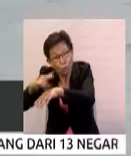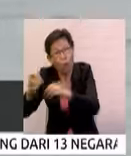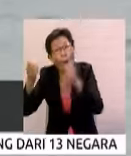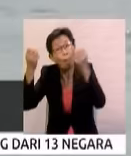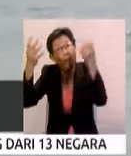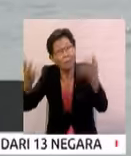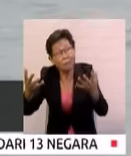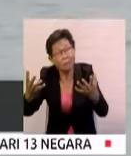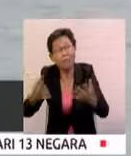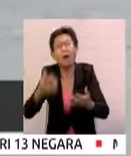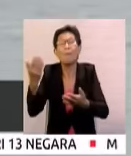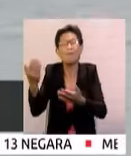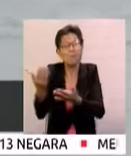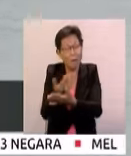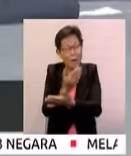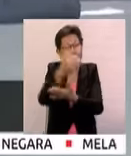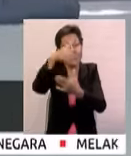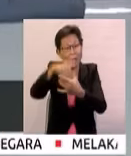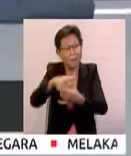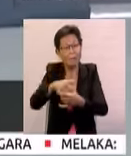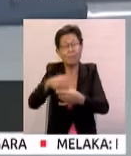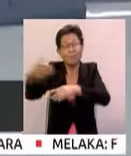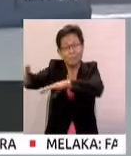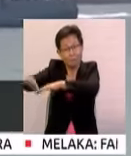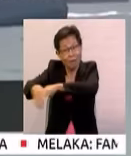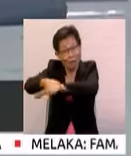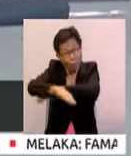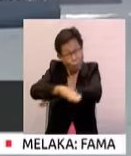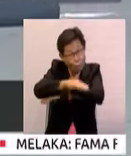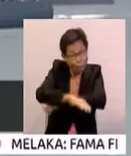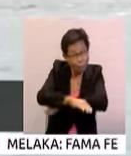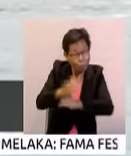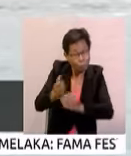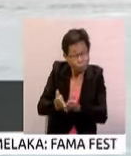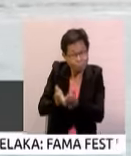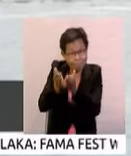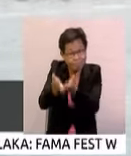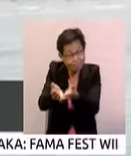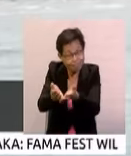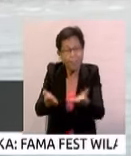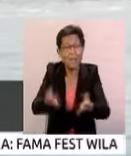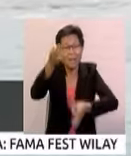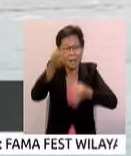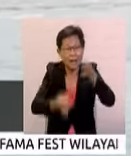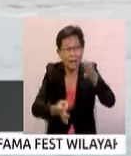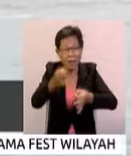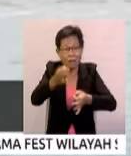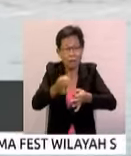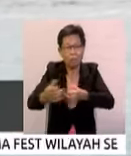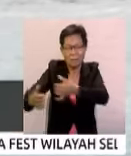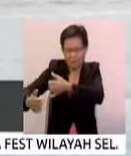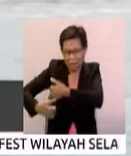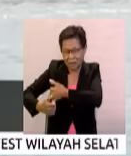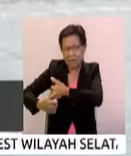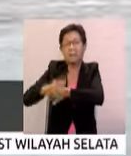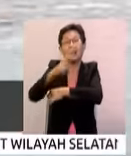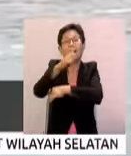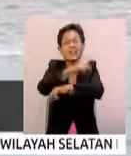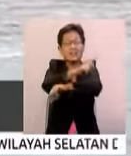tinggi. Itu baru dalam hal maritim. Kalau pula dalam dalam bilang tentera darat dan